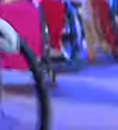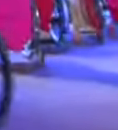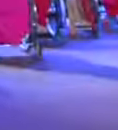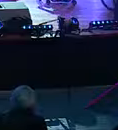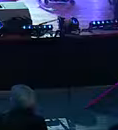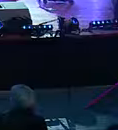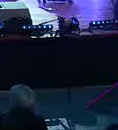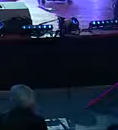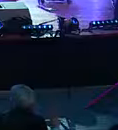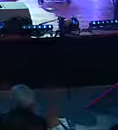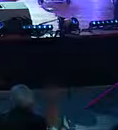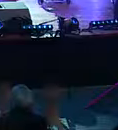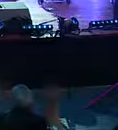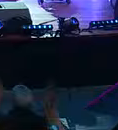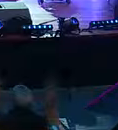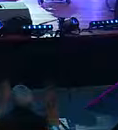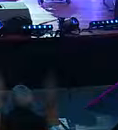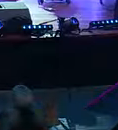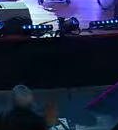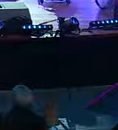daje najpierw do ręki, do jej nogi.